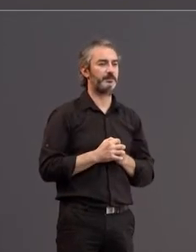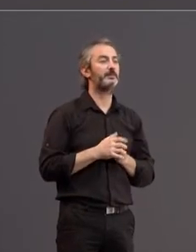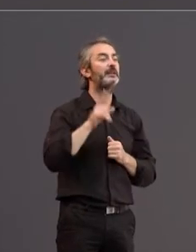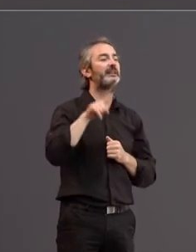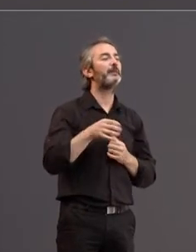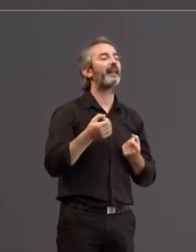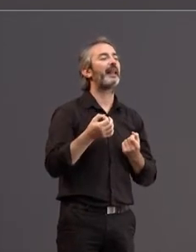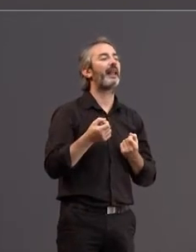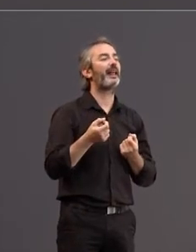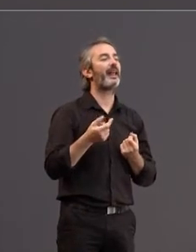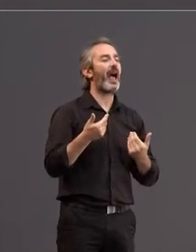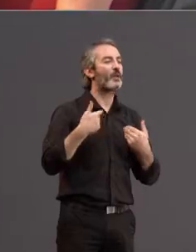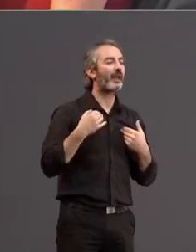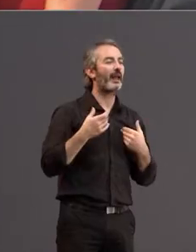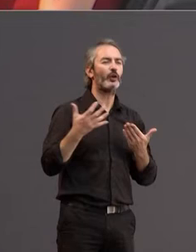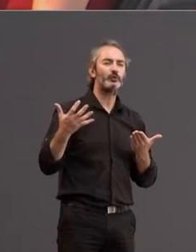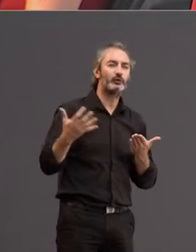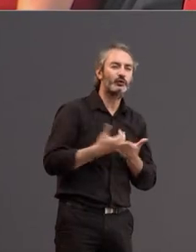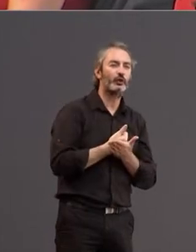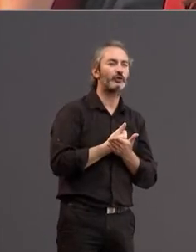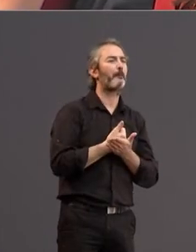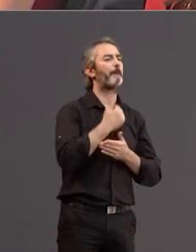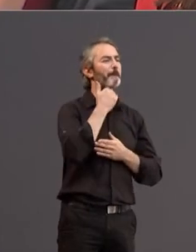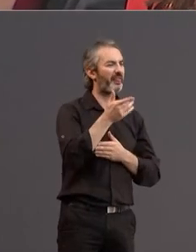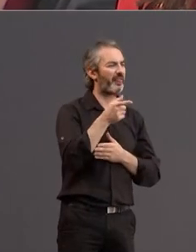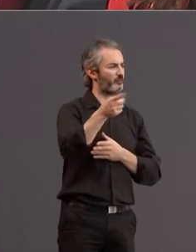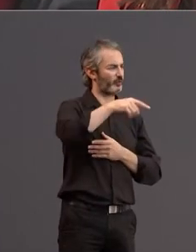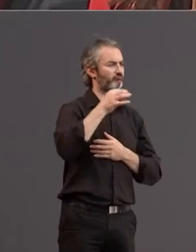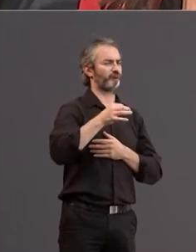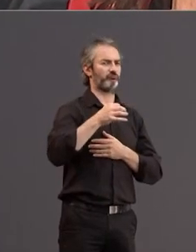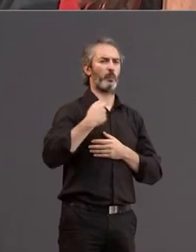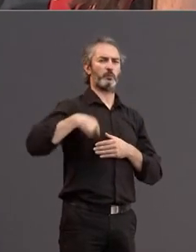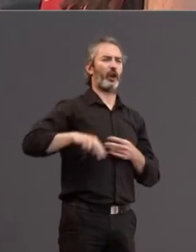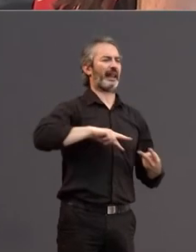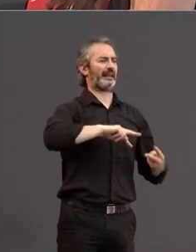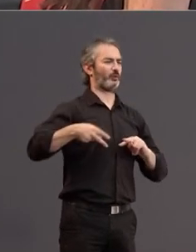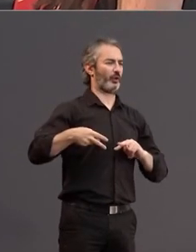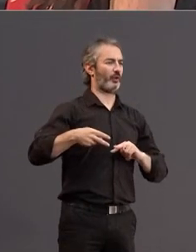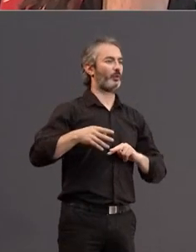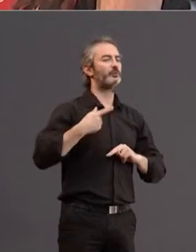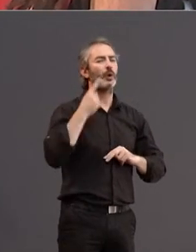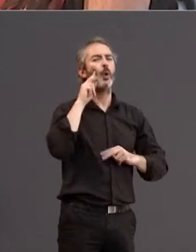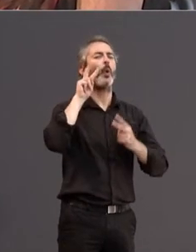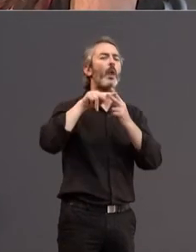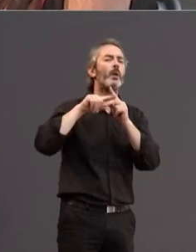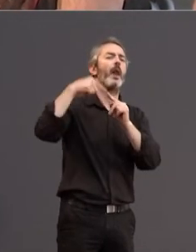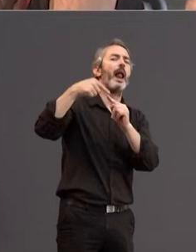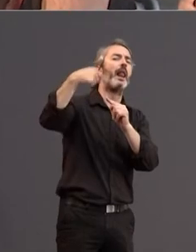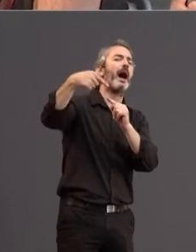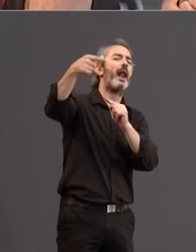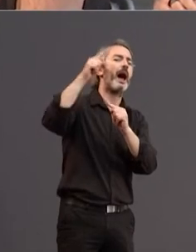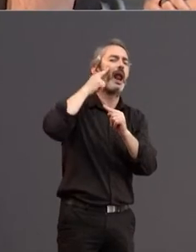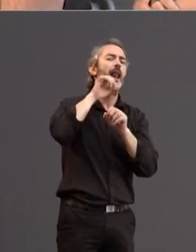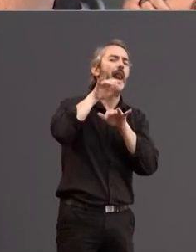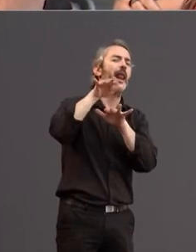ajuda molt això que us deia, que tothom sàpiga que sou traductors. És a dir, algú potser coneix algú que coneix algun altre que necessita